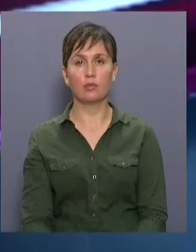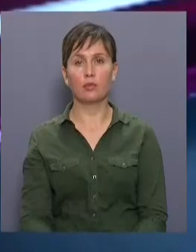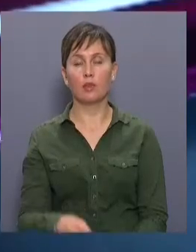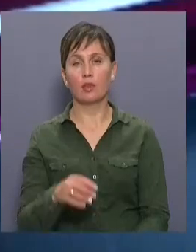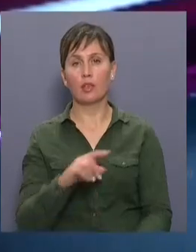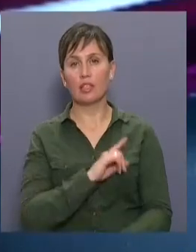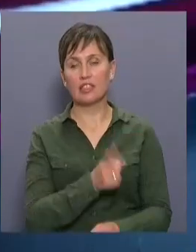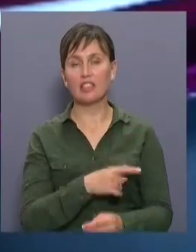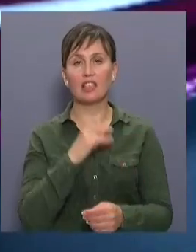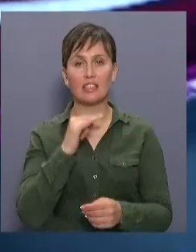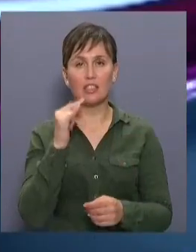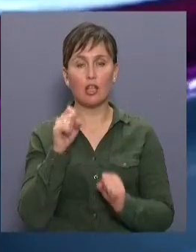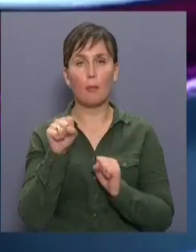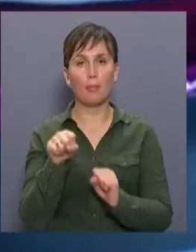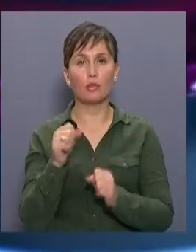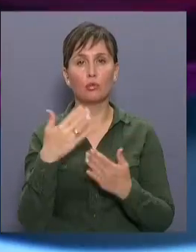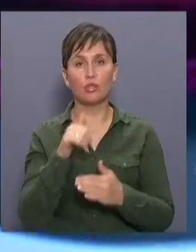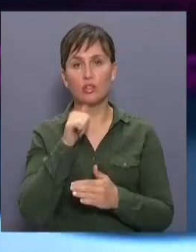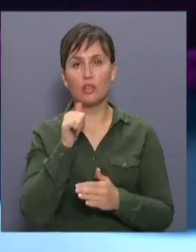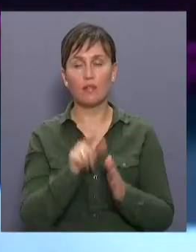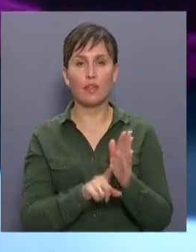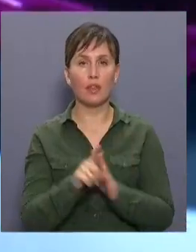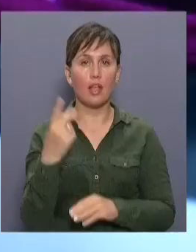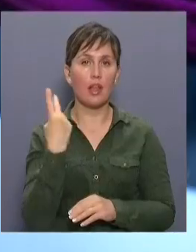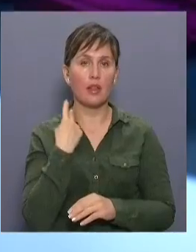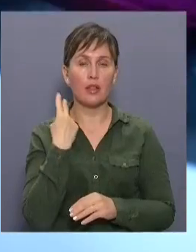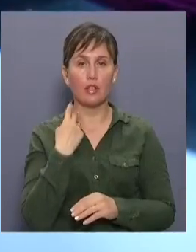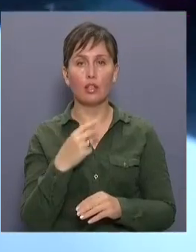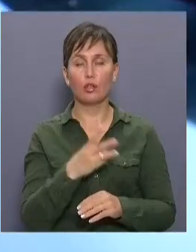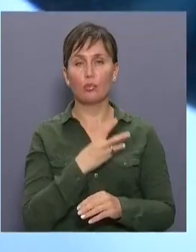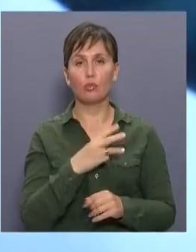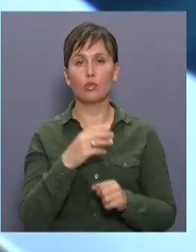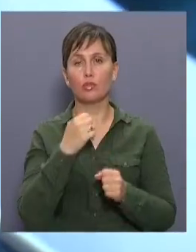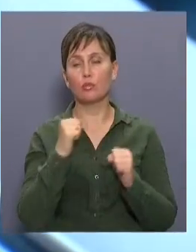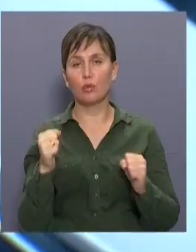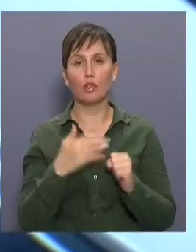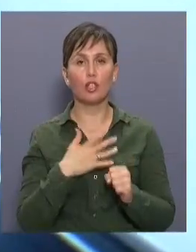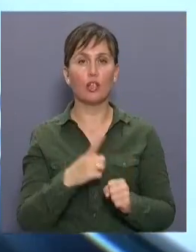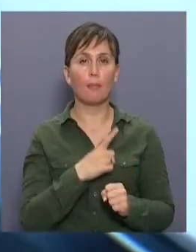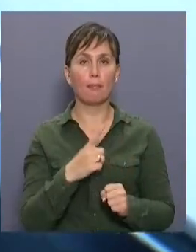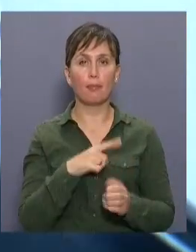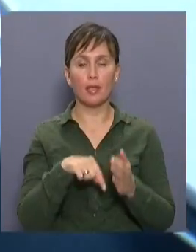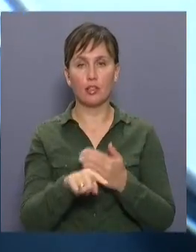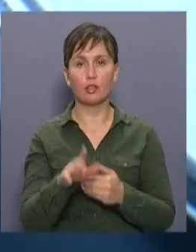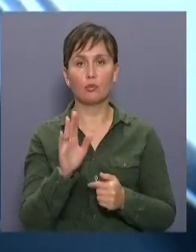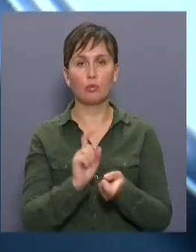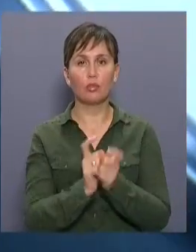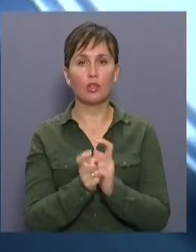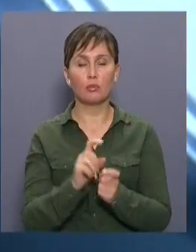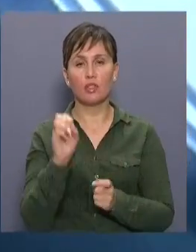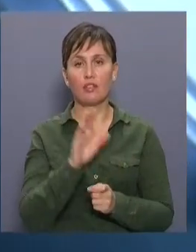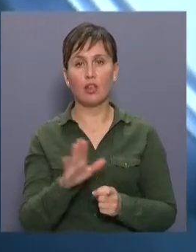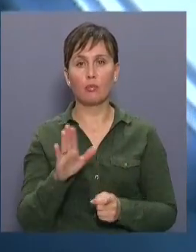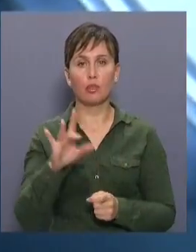Нокаутирующую силу казахстанских боксеров уже завтра увидят английские любители спорта. Наши мастера на Туманном Альбионе поборются за